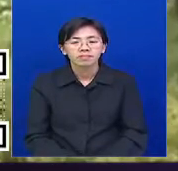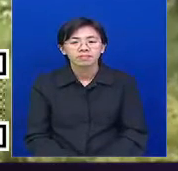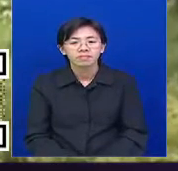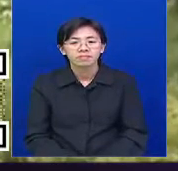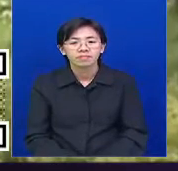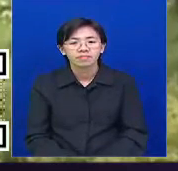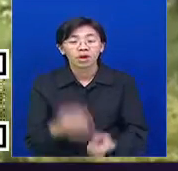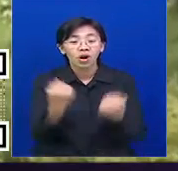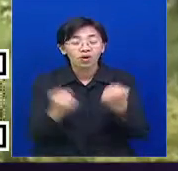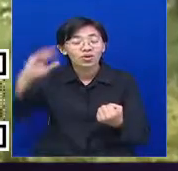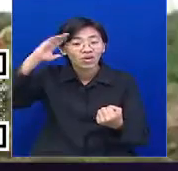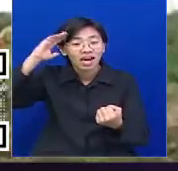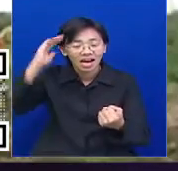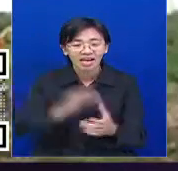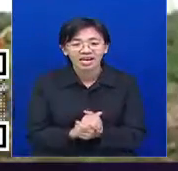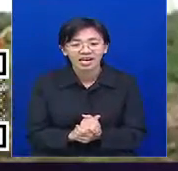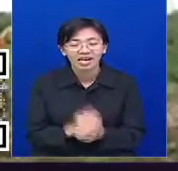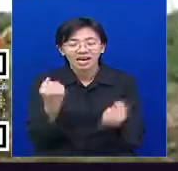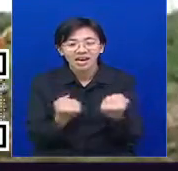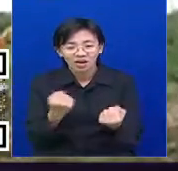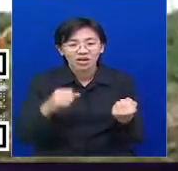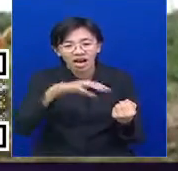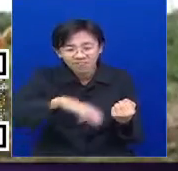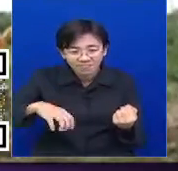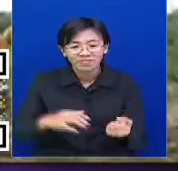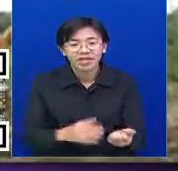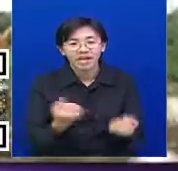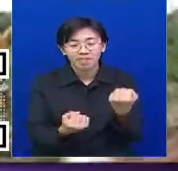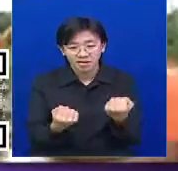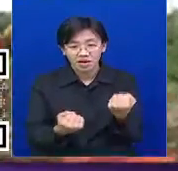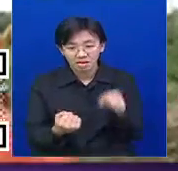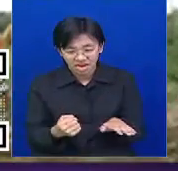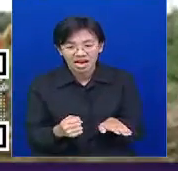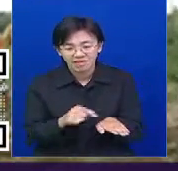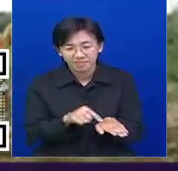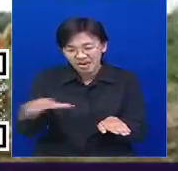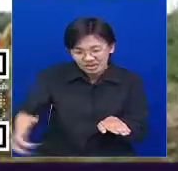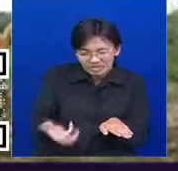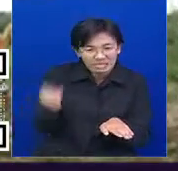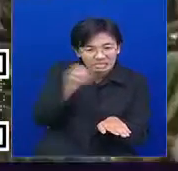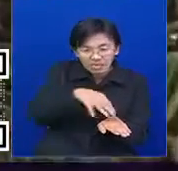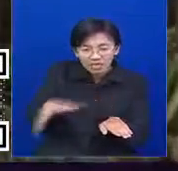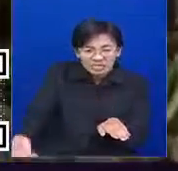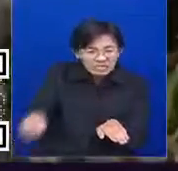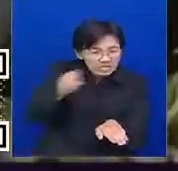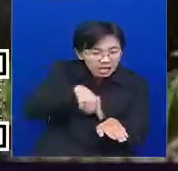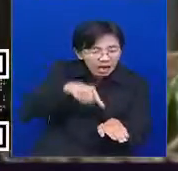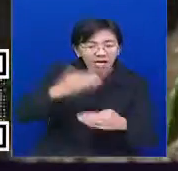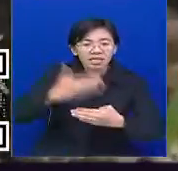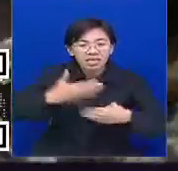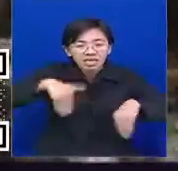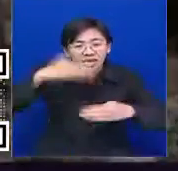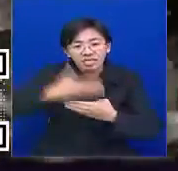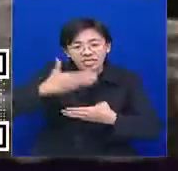รถแบ็คโฮทหารช่างกรมชลประทานเกือบ20คันระดมตักผักตบชวาขึ้นจากแม่น้ำเจ้าพระยาเหนือเขื่อนเจ้าพระยาจังหวัดชัยน